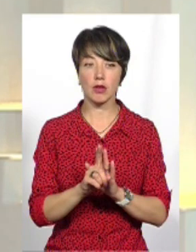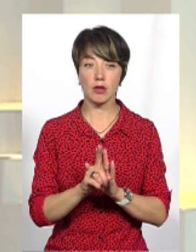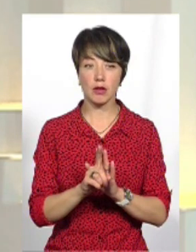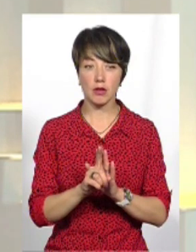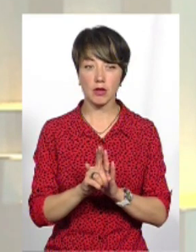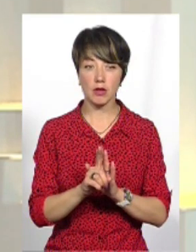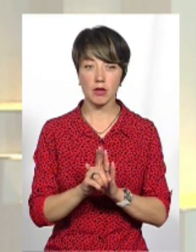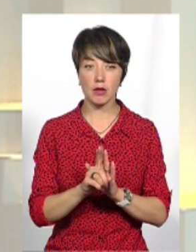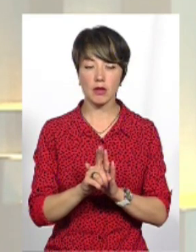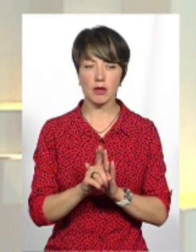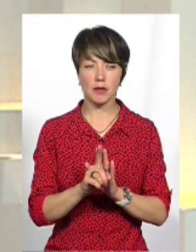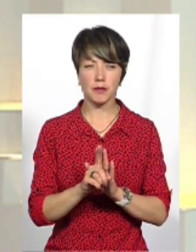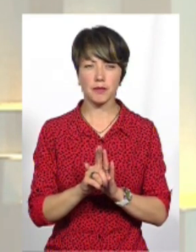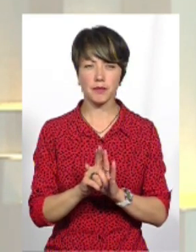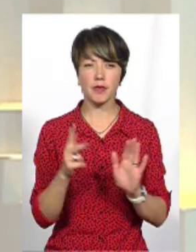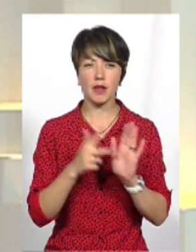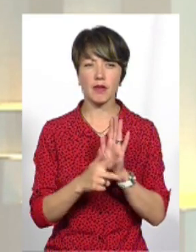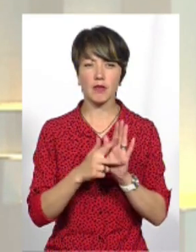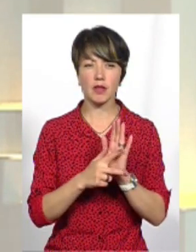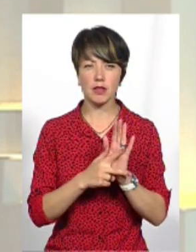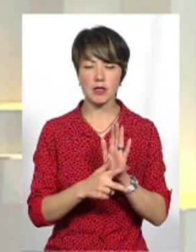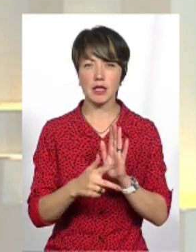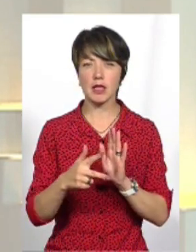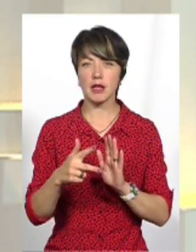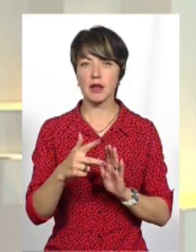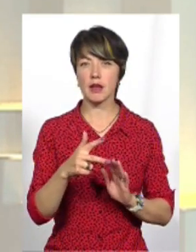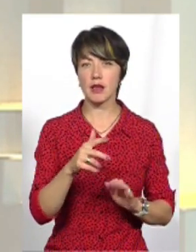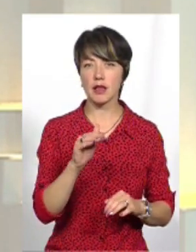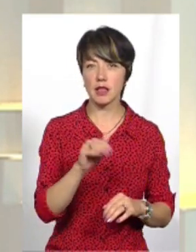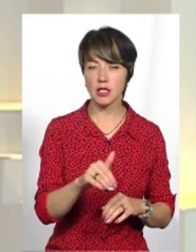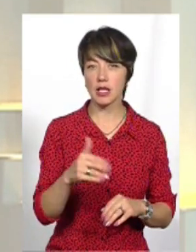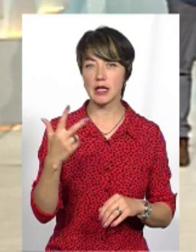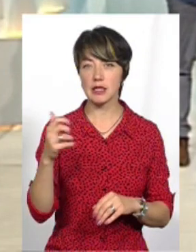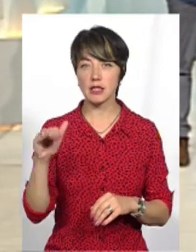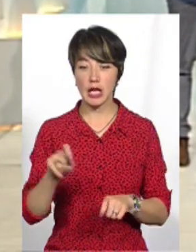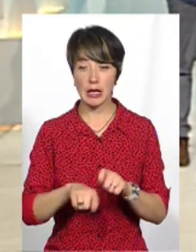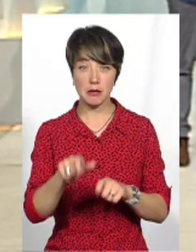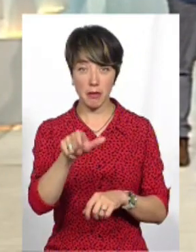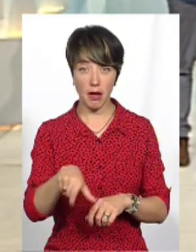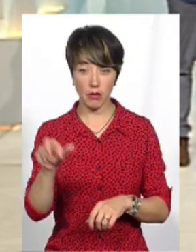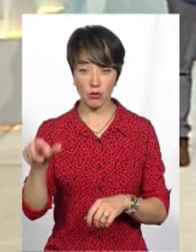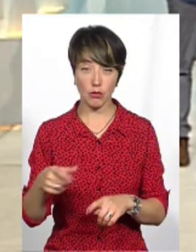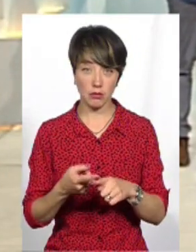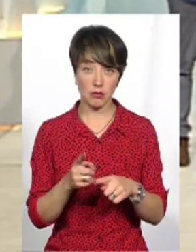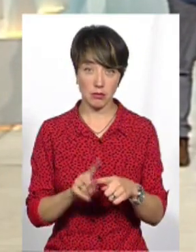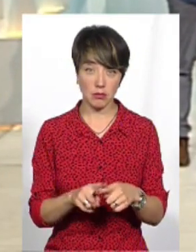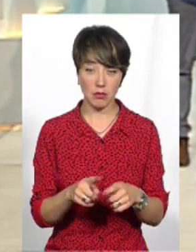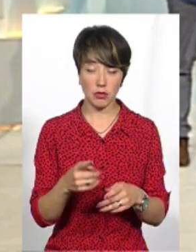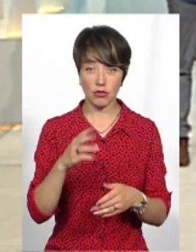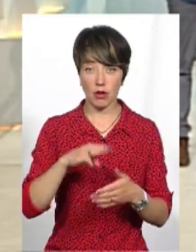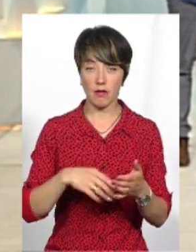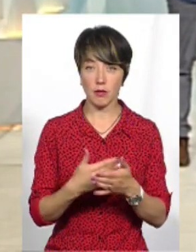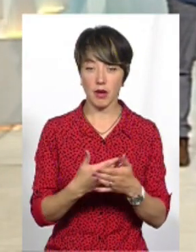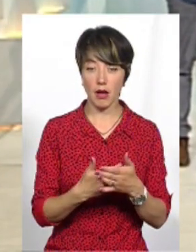від і до. Я тільки що проводив перевірку, 80 тисяч і 300 тисяч. Хто определяє? Той самий інспектор, який приходить. Розумієте? Тому сам вперед обрати від